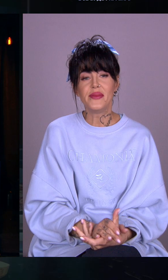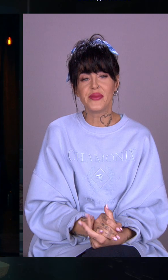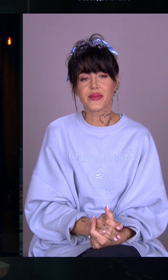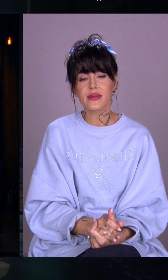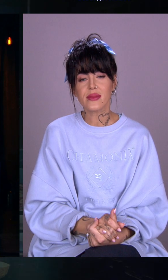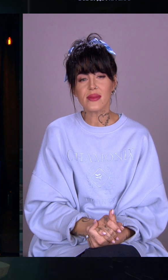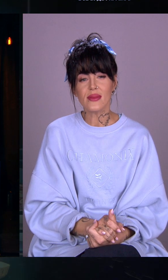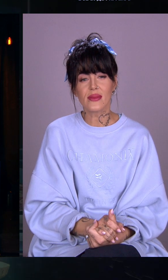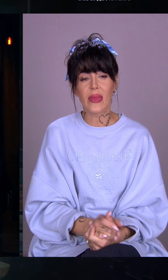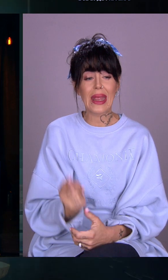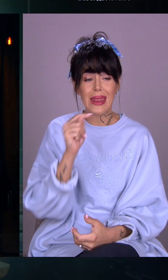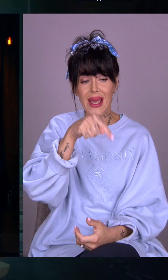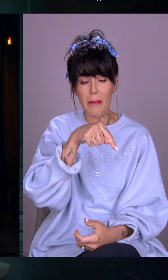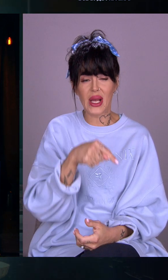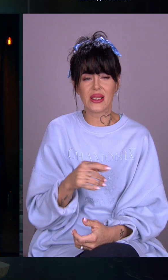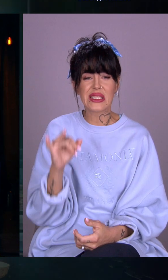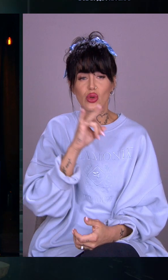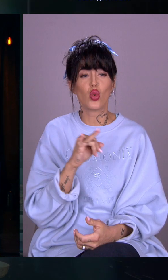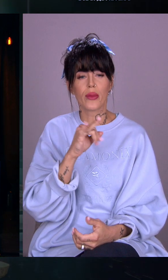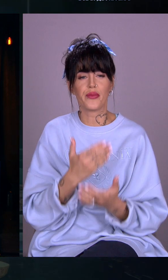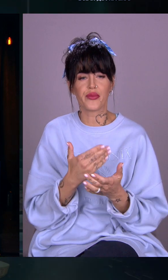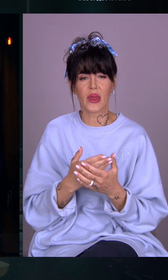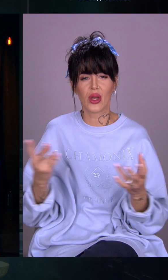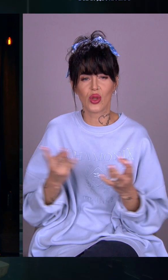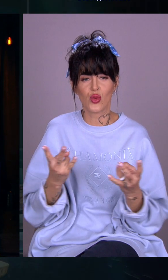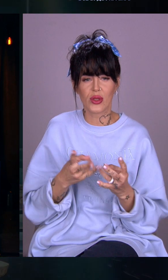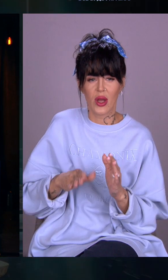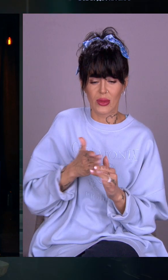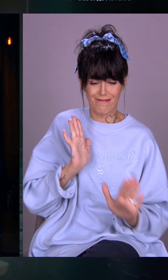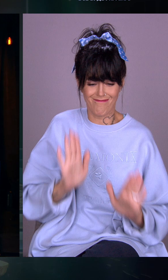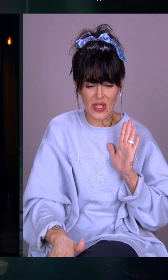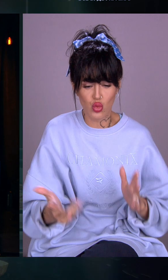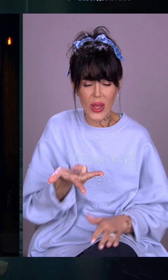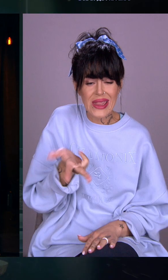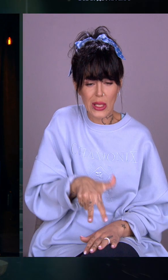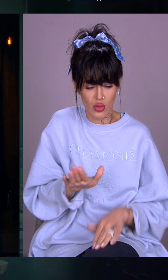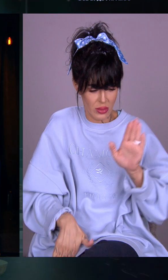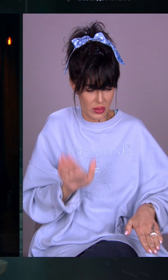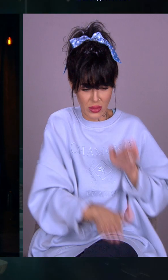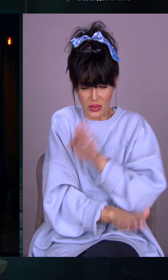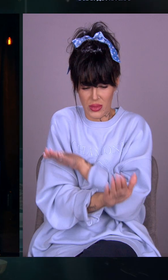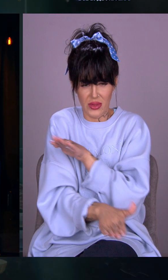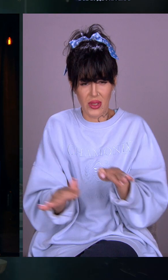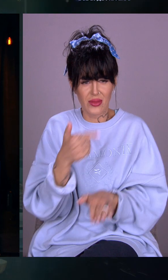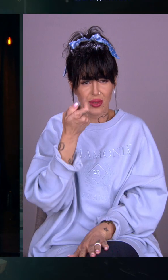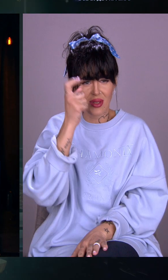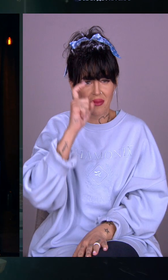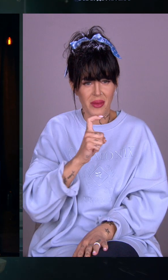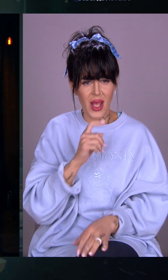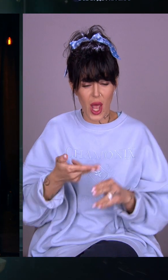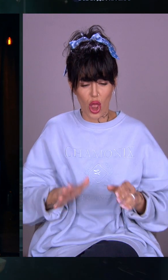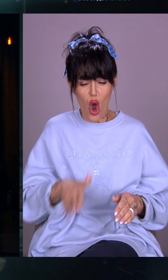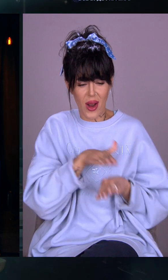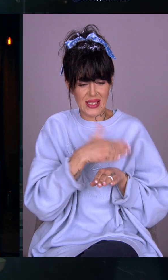Там же ж історія яка, там, щоб витиснути щеплення, поняв, там на три ноги. Воно, во-первых, отут десь знаходиться. І ти отакий,